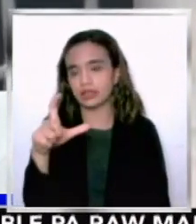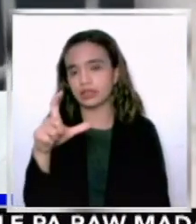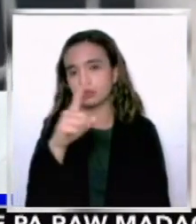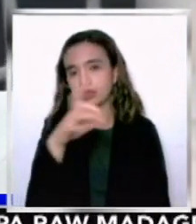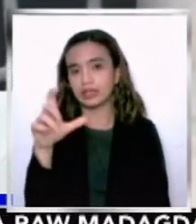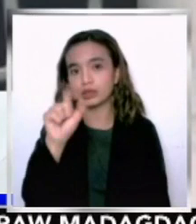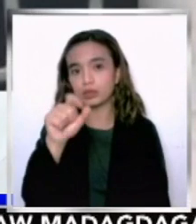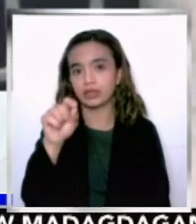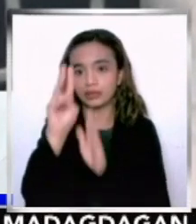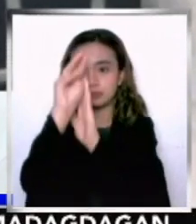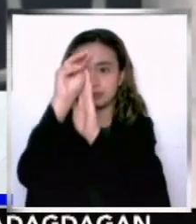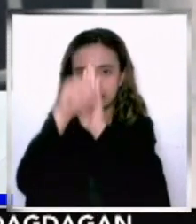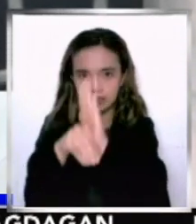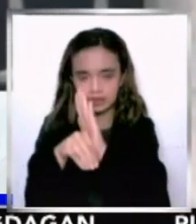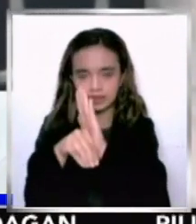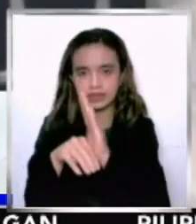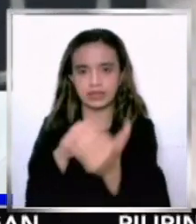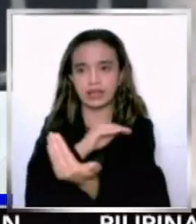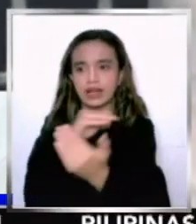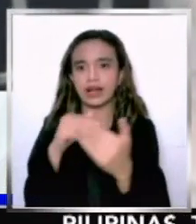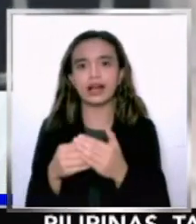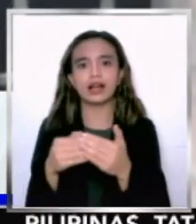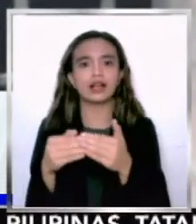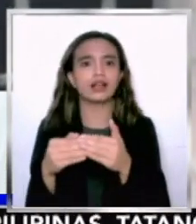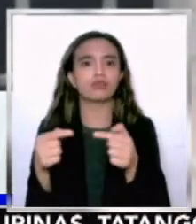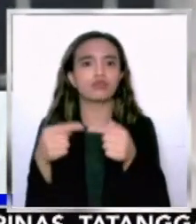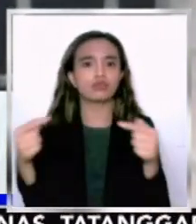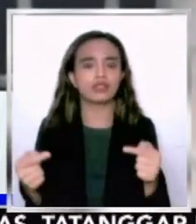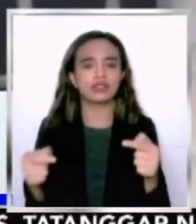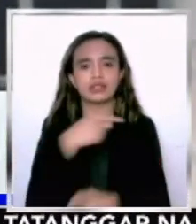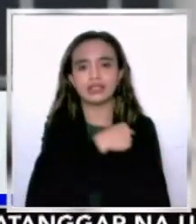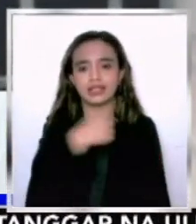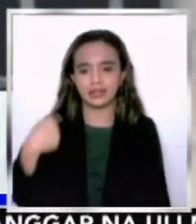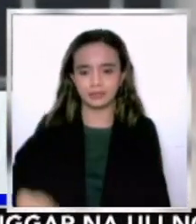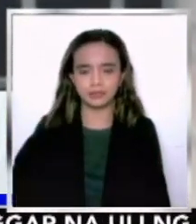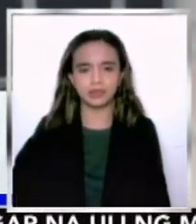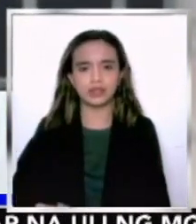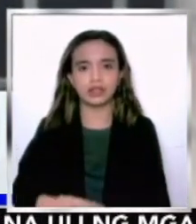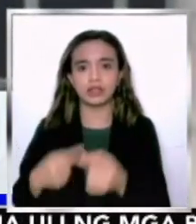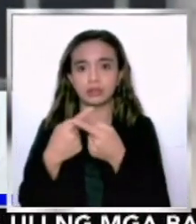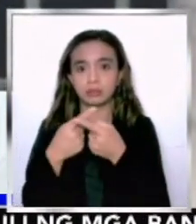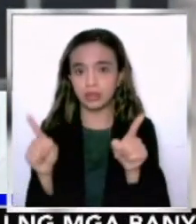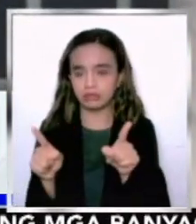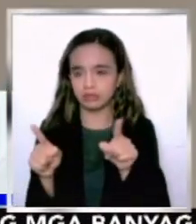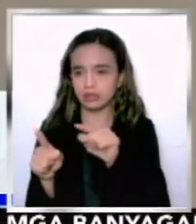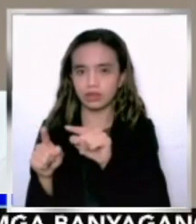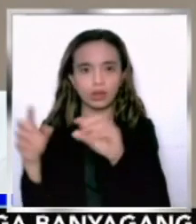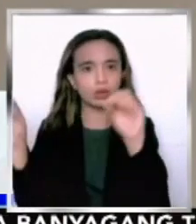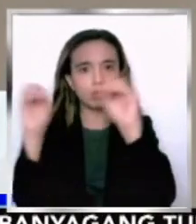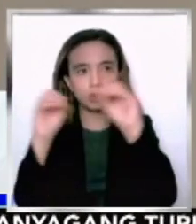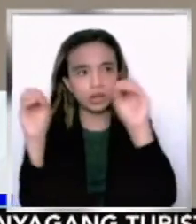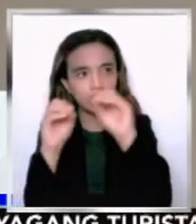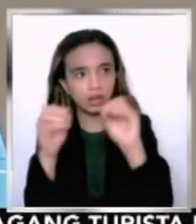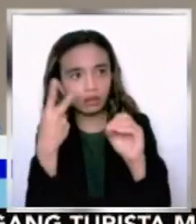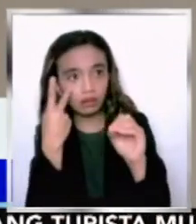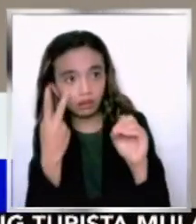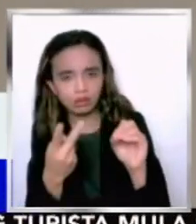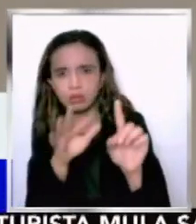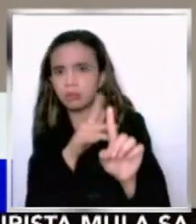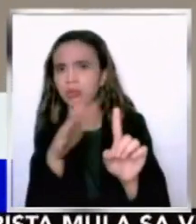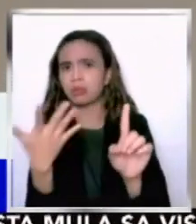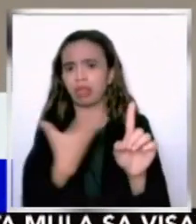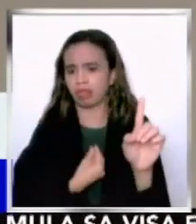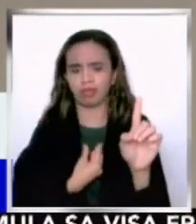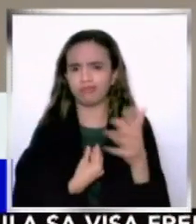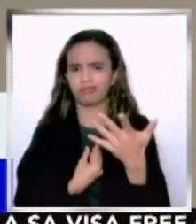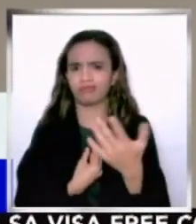death kontra sa Chinese Taipei, ay hindi siya nakakitaan ng anumang kaba. I had to do what I had to do for the team and